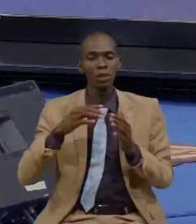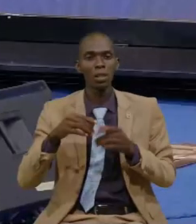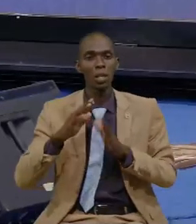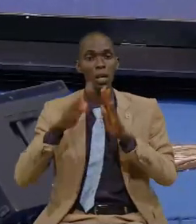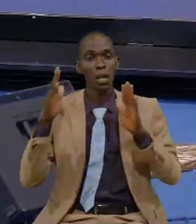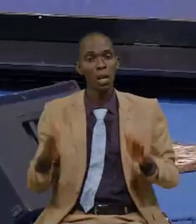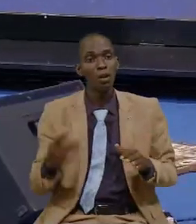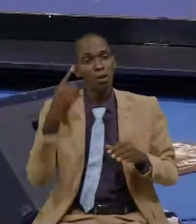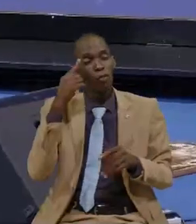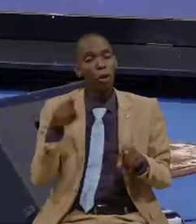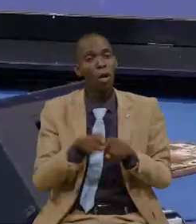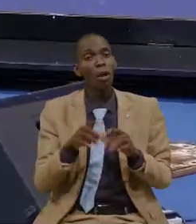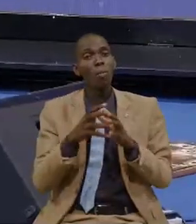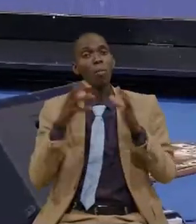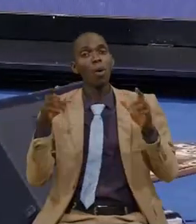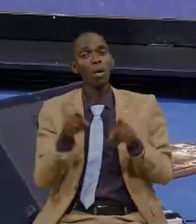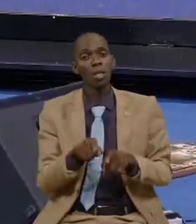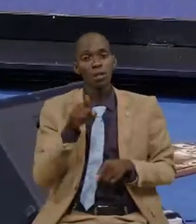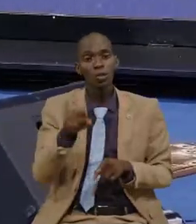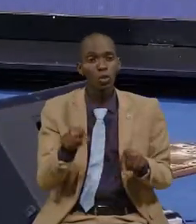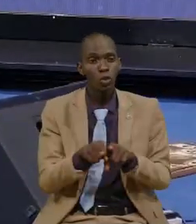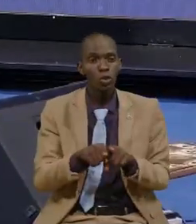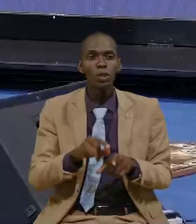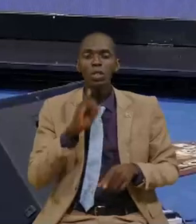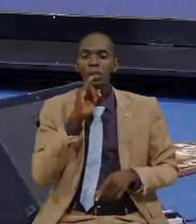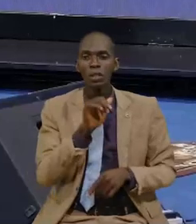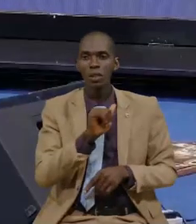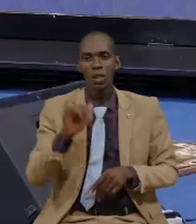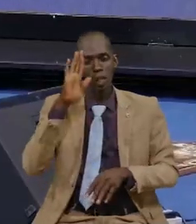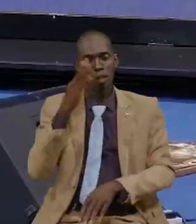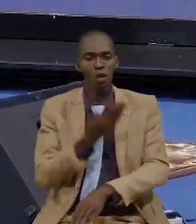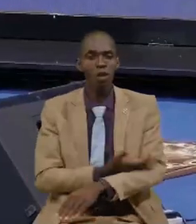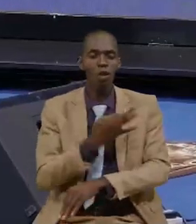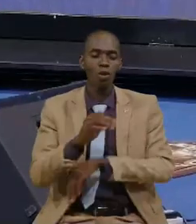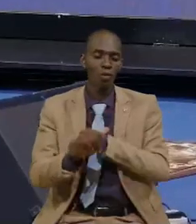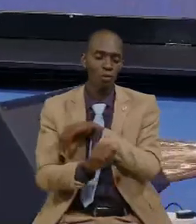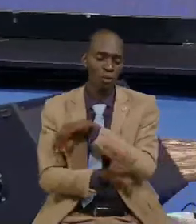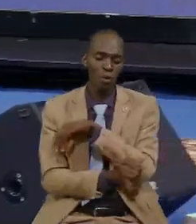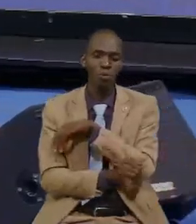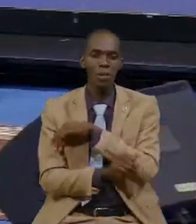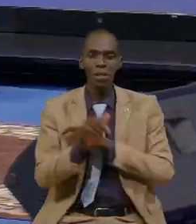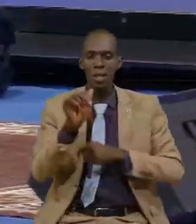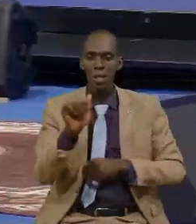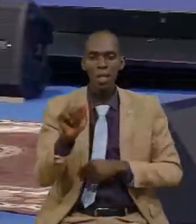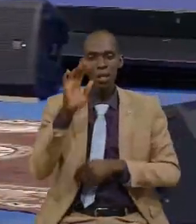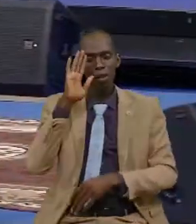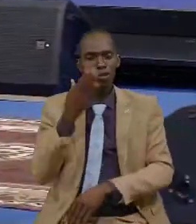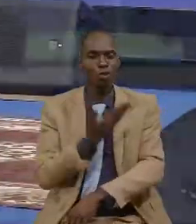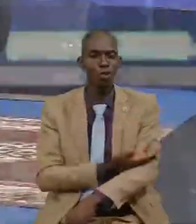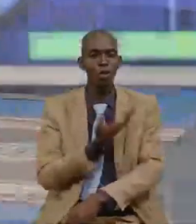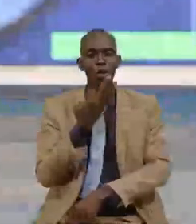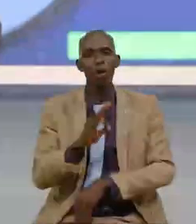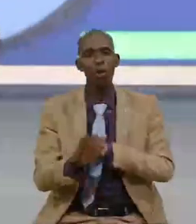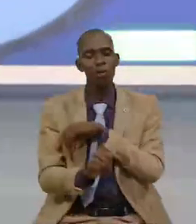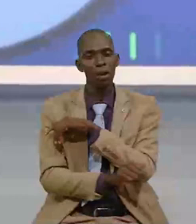salut est entré dans cette maison. Parce que celui-ci est aussi un fils